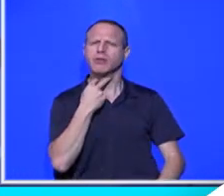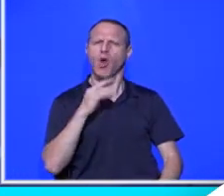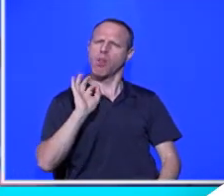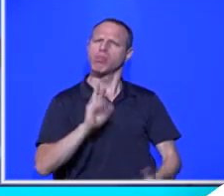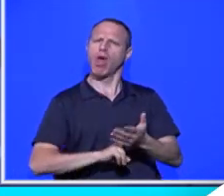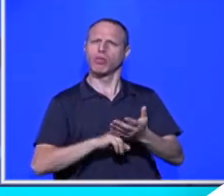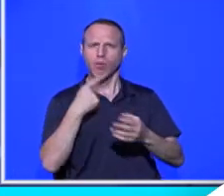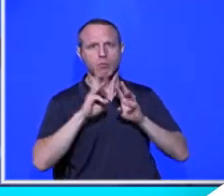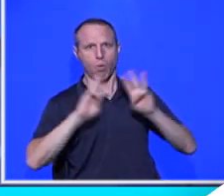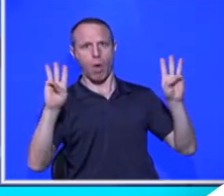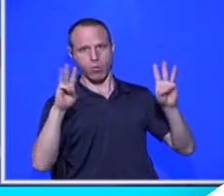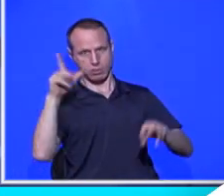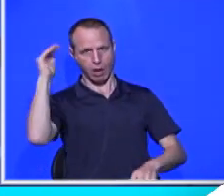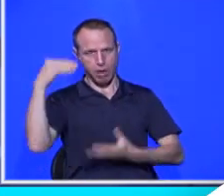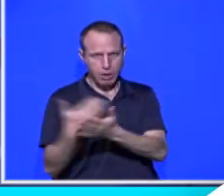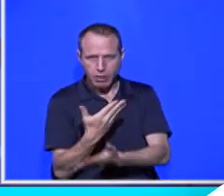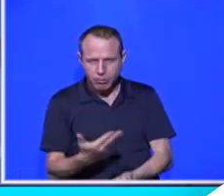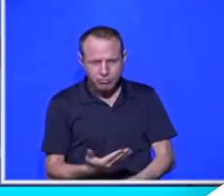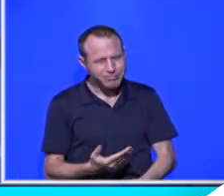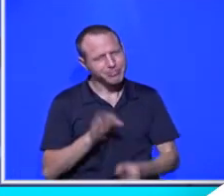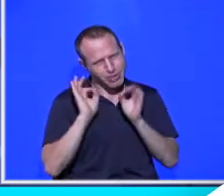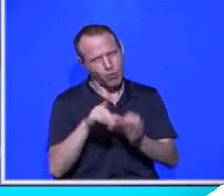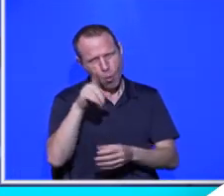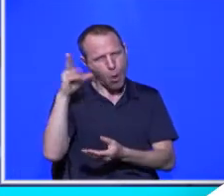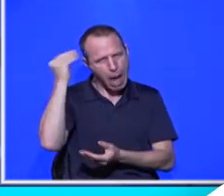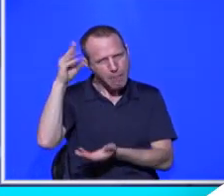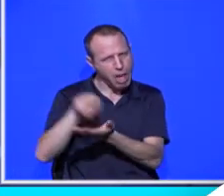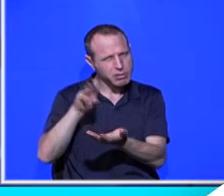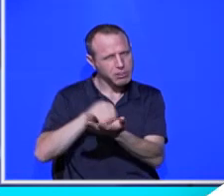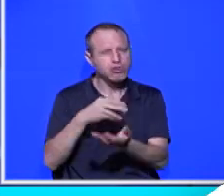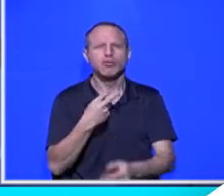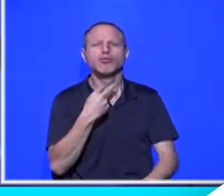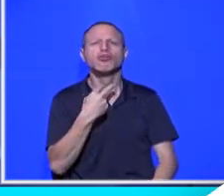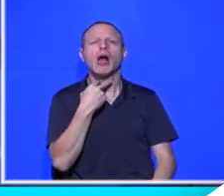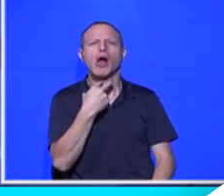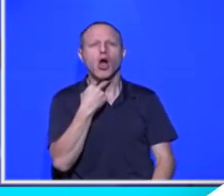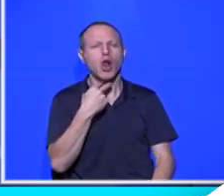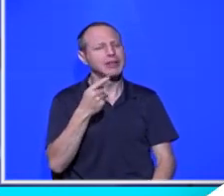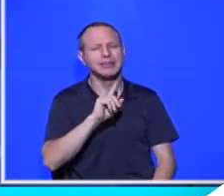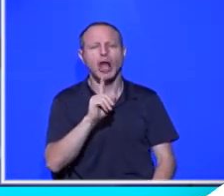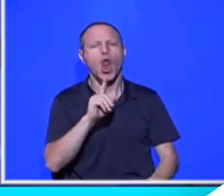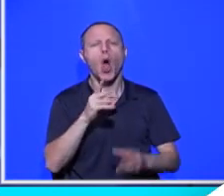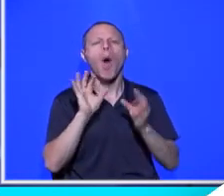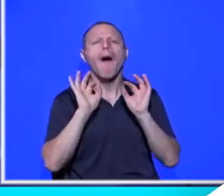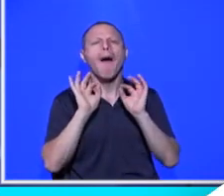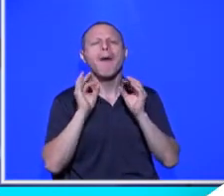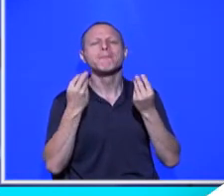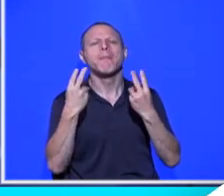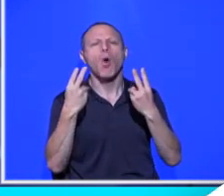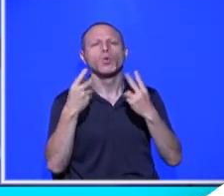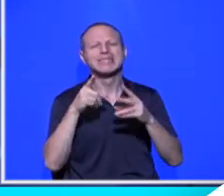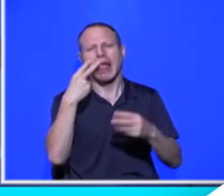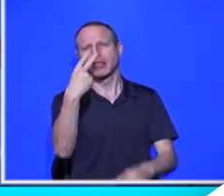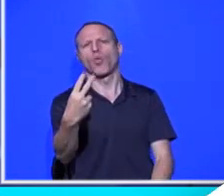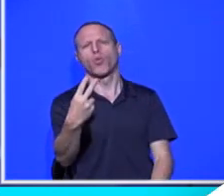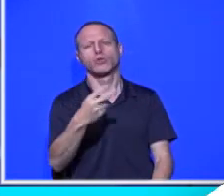ואומרים, וואו, זה בני גנץ חדש. בדיוק הוא למד שהכל זה בעצם לא המהות, אלא הנראות. זה מה שהוא למד, את